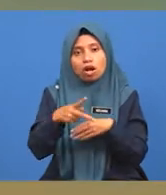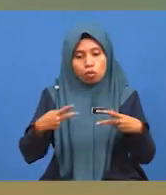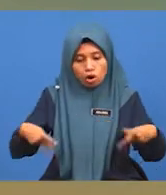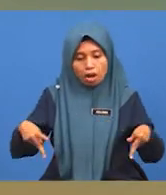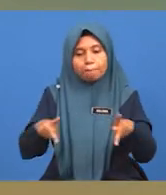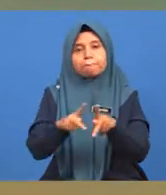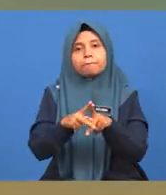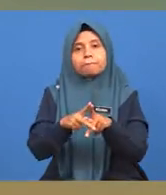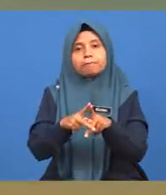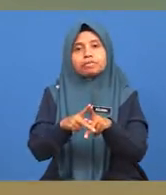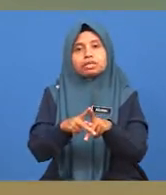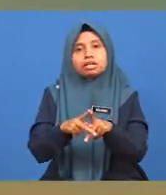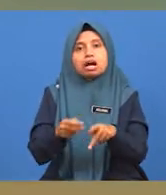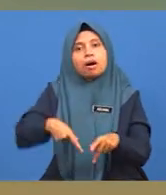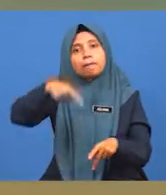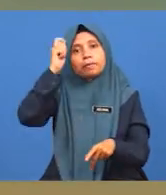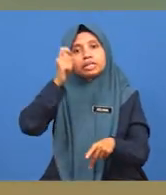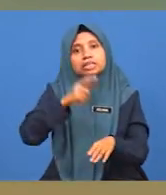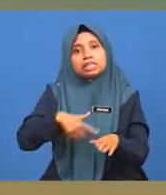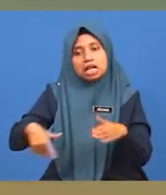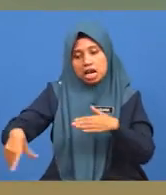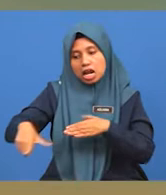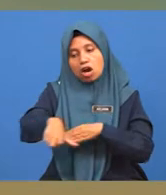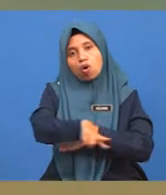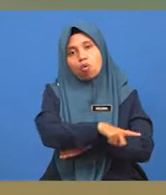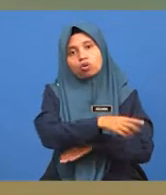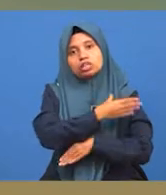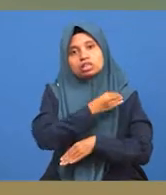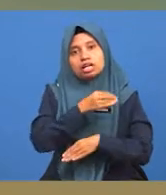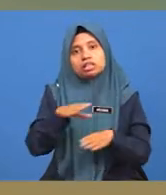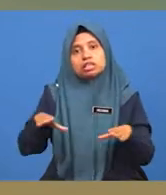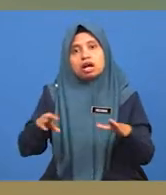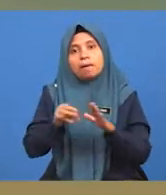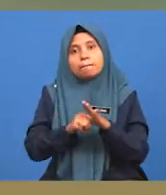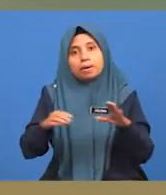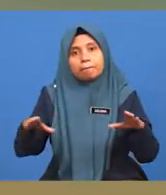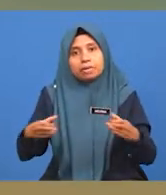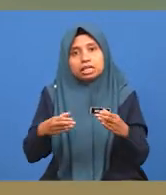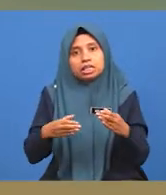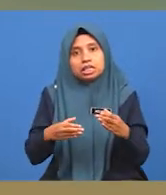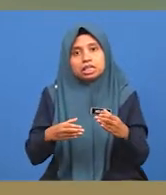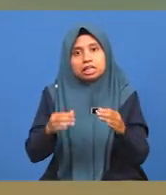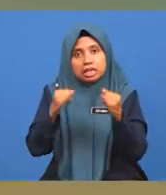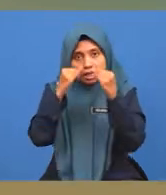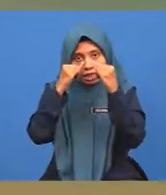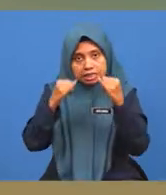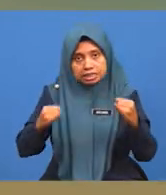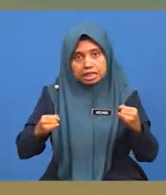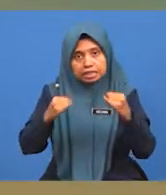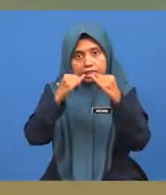ditukarkan kepada mandi laut dan membina istana pasir.